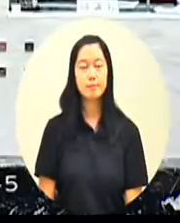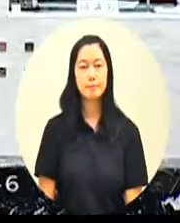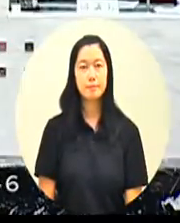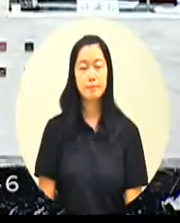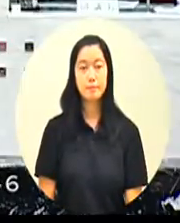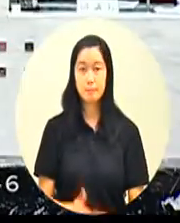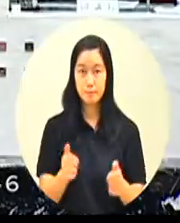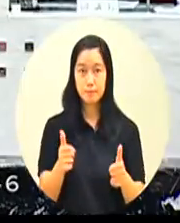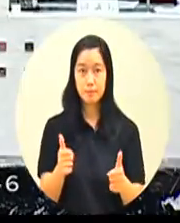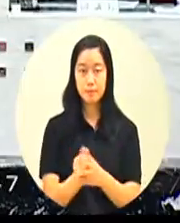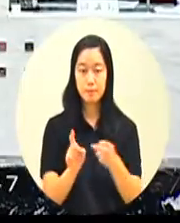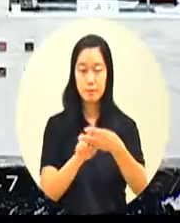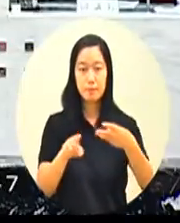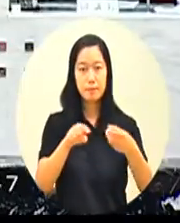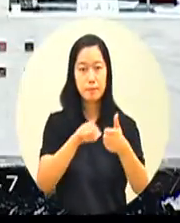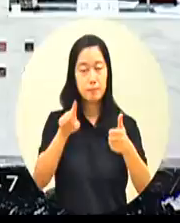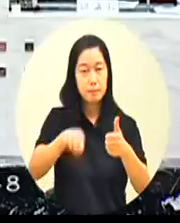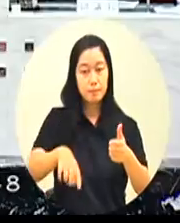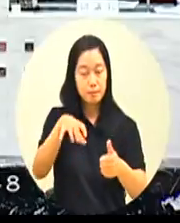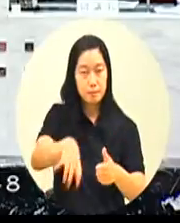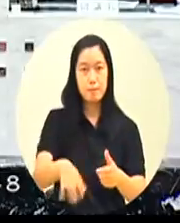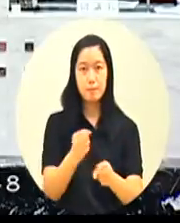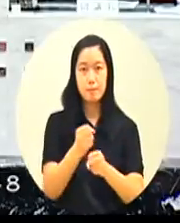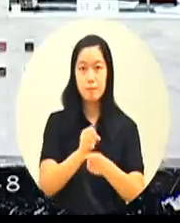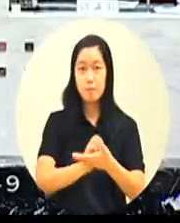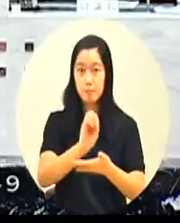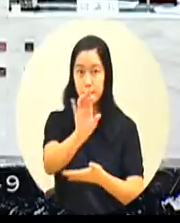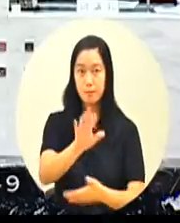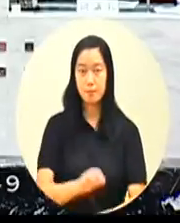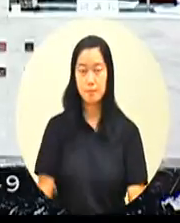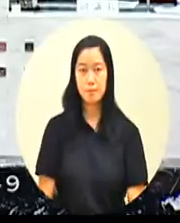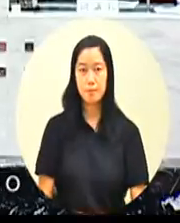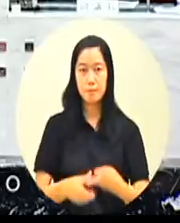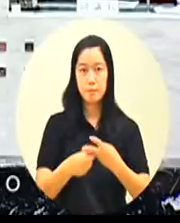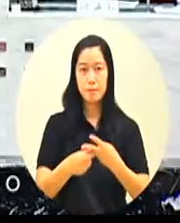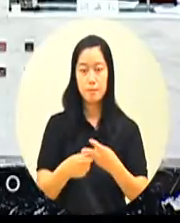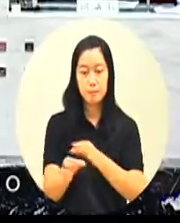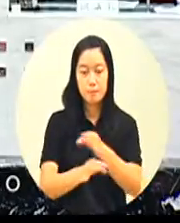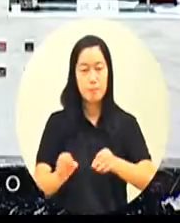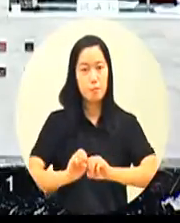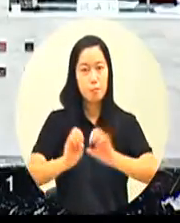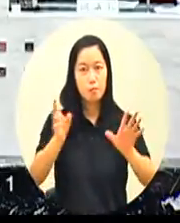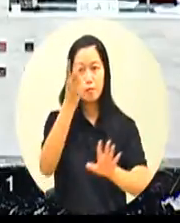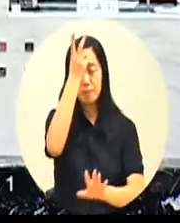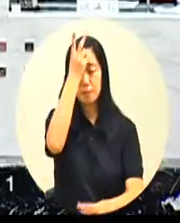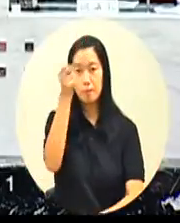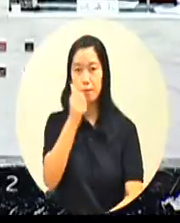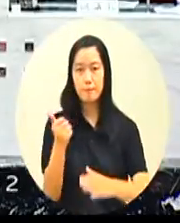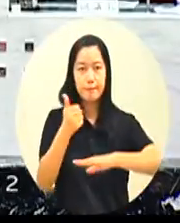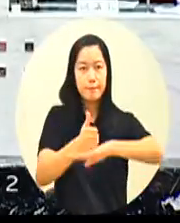好，谢谢主计处张处长的业务报告。接下来请经济发展局曾局长做业务报告。